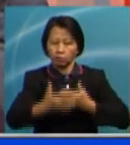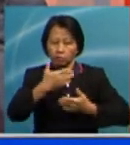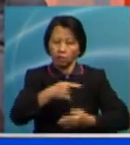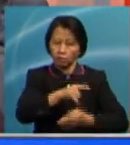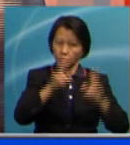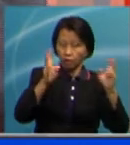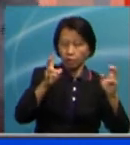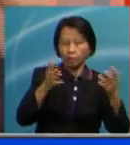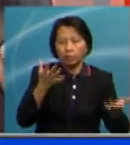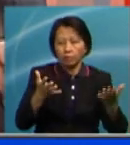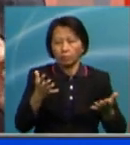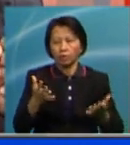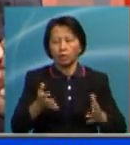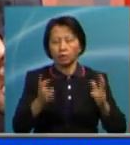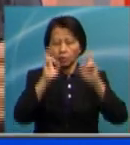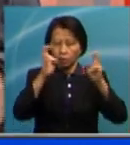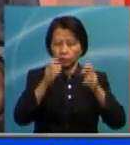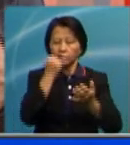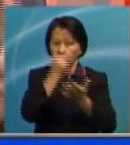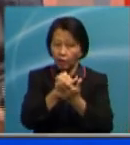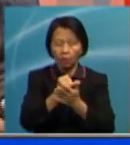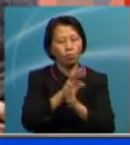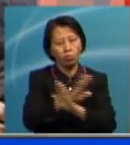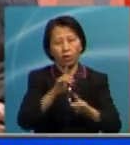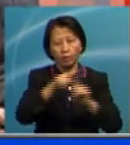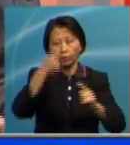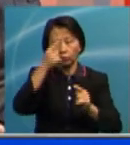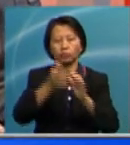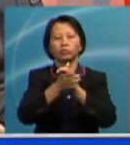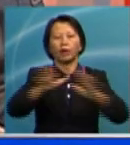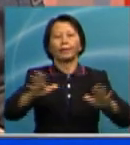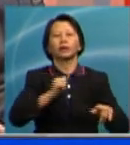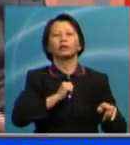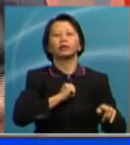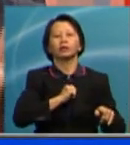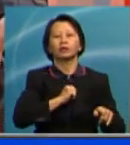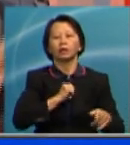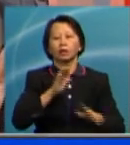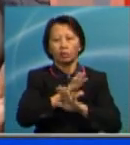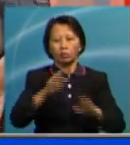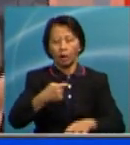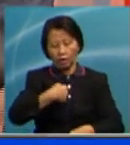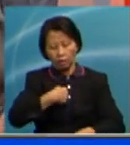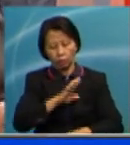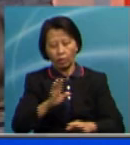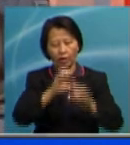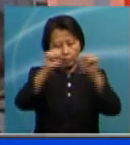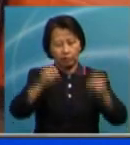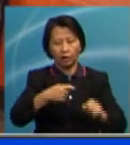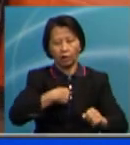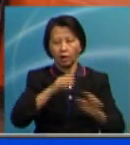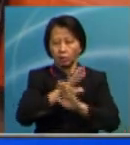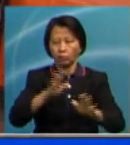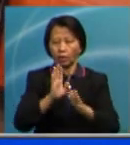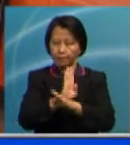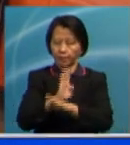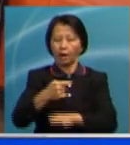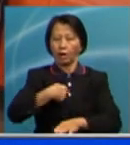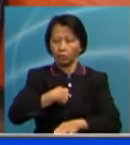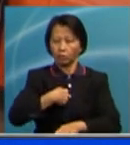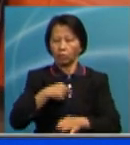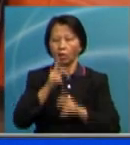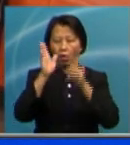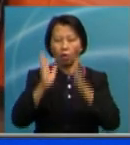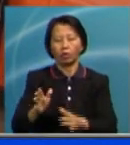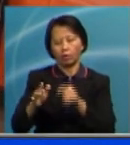di sebalik bukan agenda jahat tapi ini menyelamatkan Dir menyelatkan diri Bukan aku Bukan sistem Aku Bukan bues Aku ini